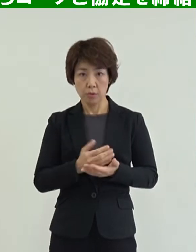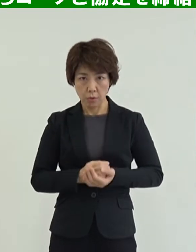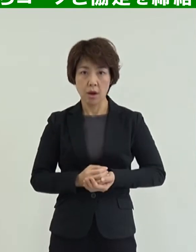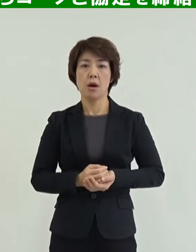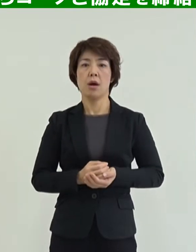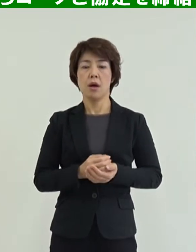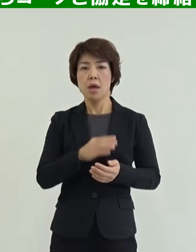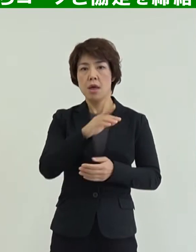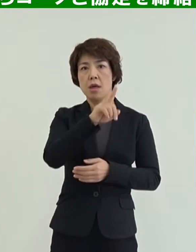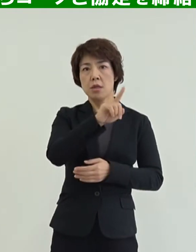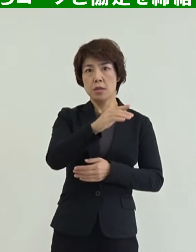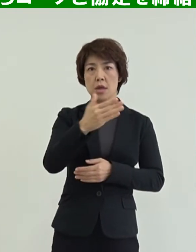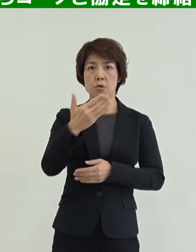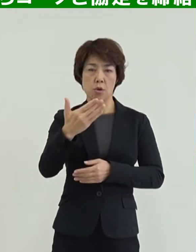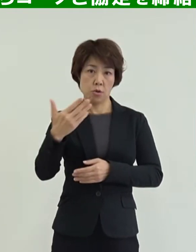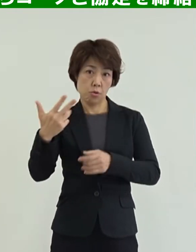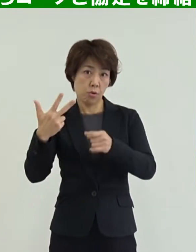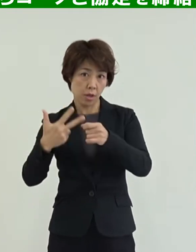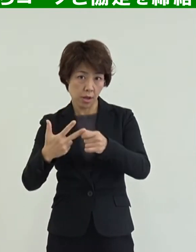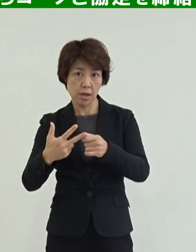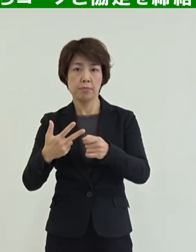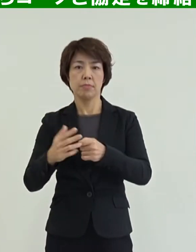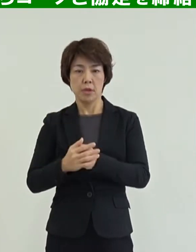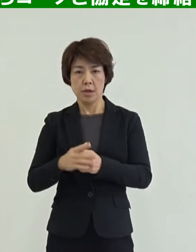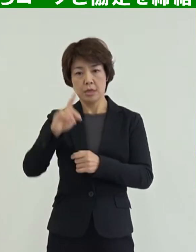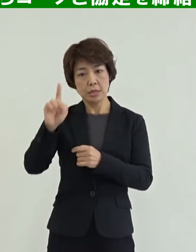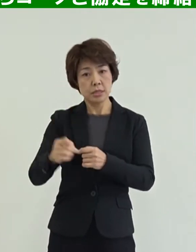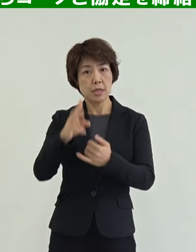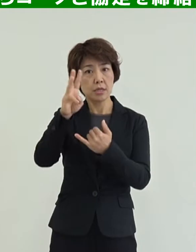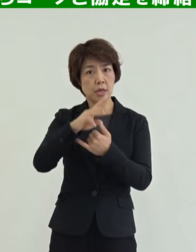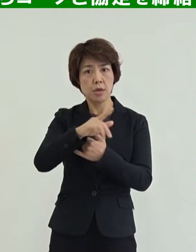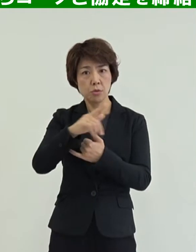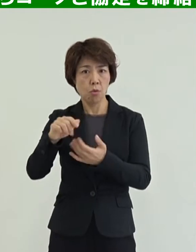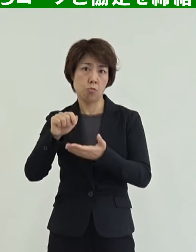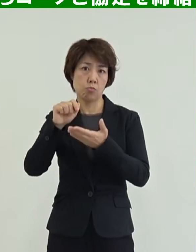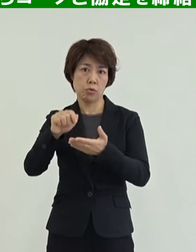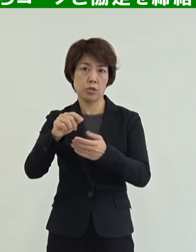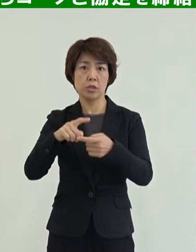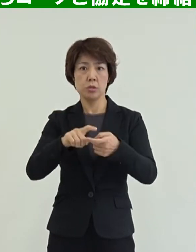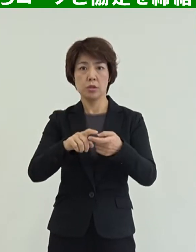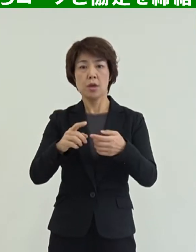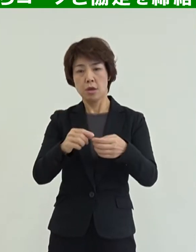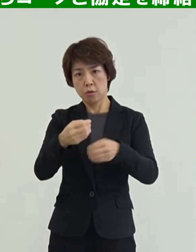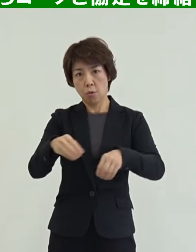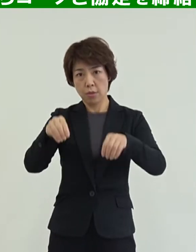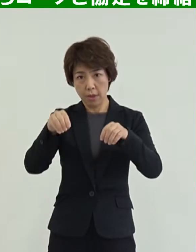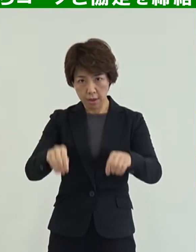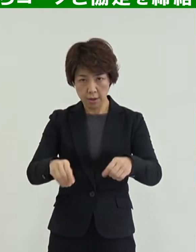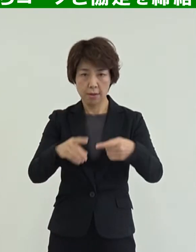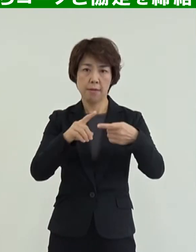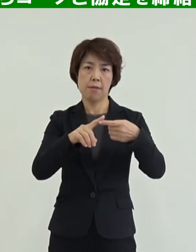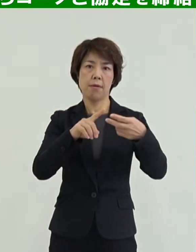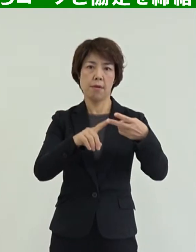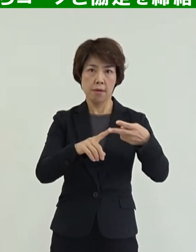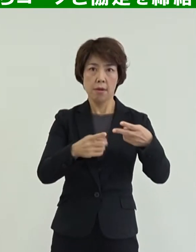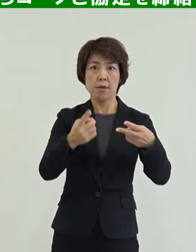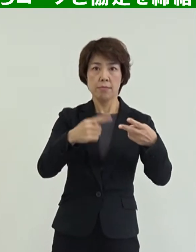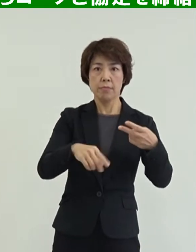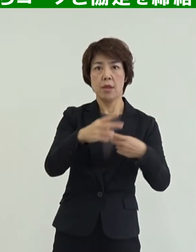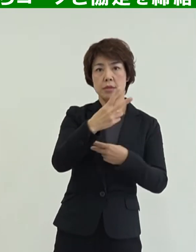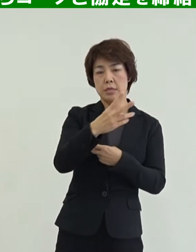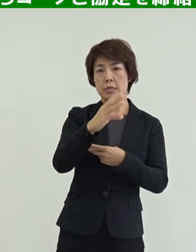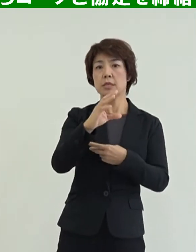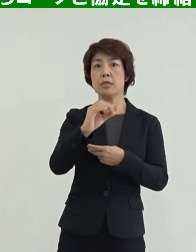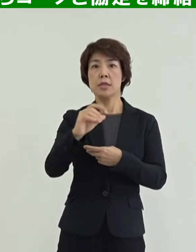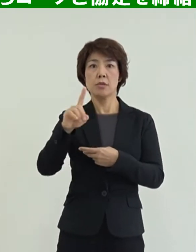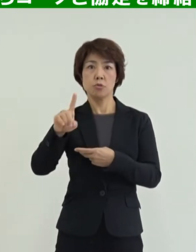1997年2月に自然災害等の物資協定また2016年7月に奈良市安心